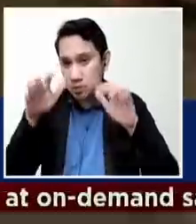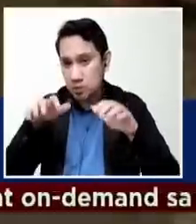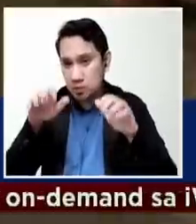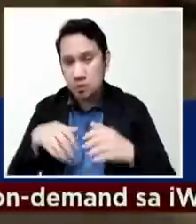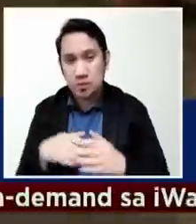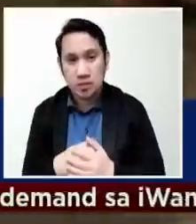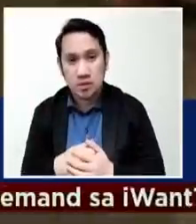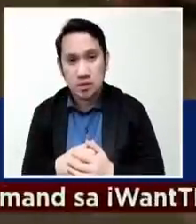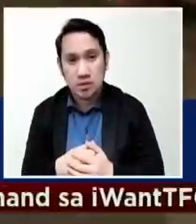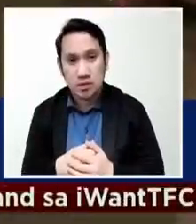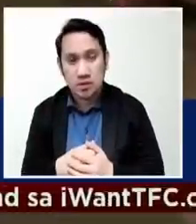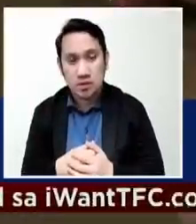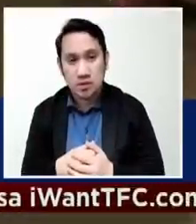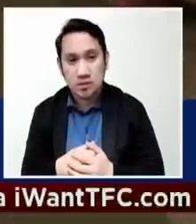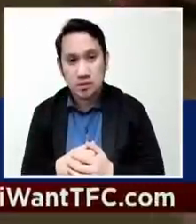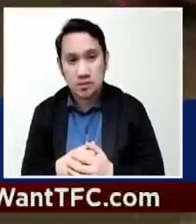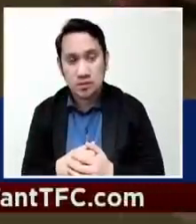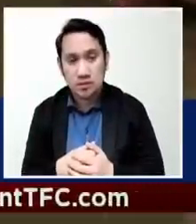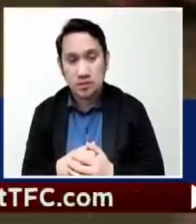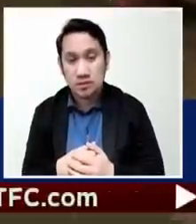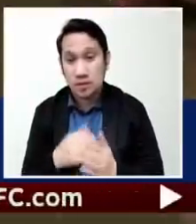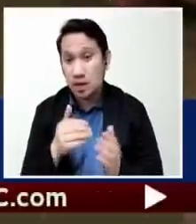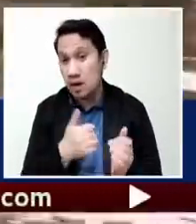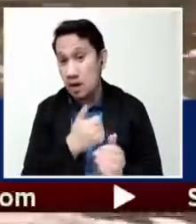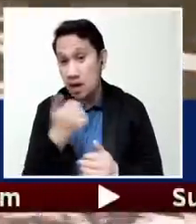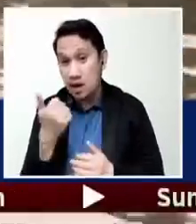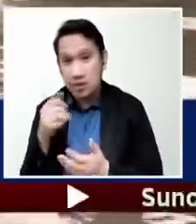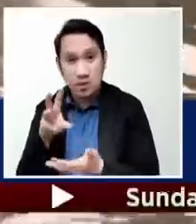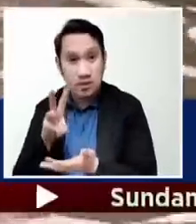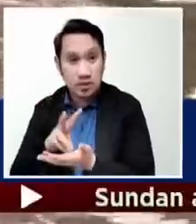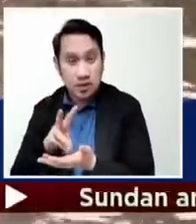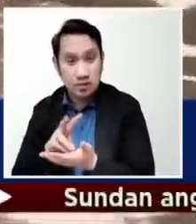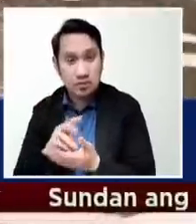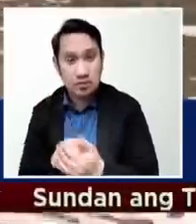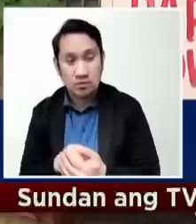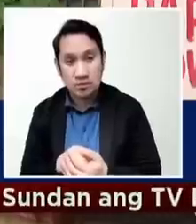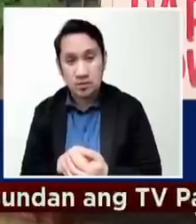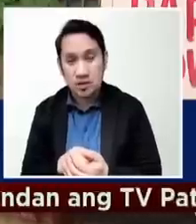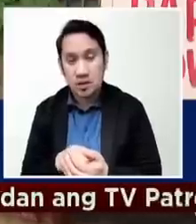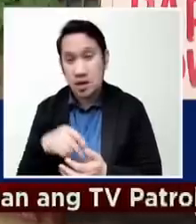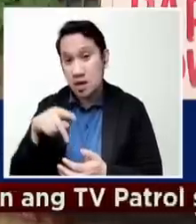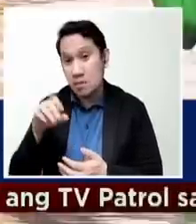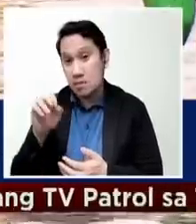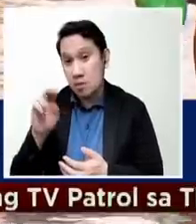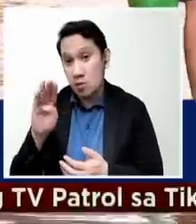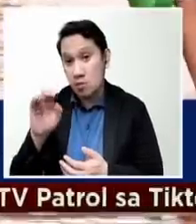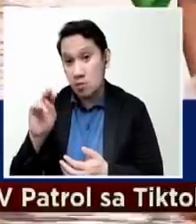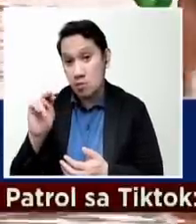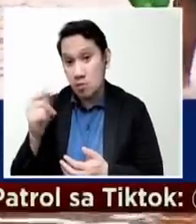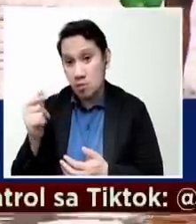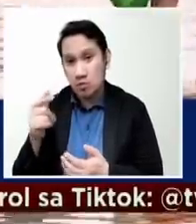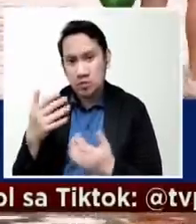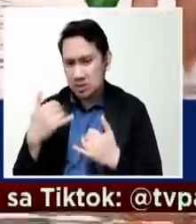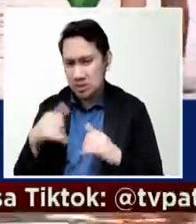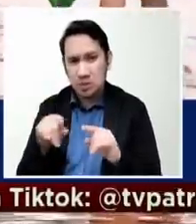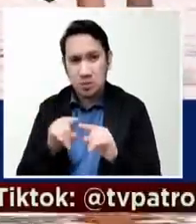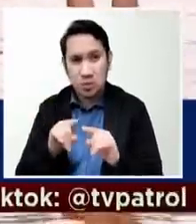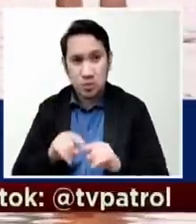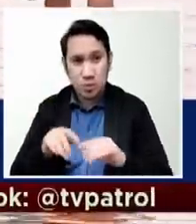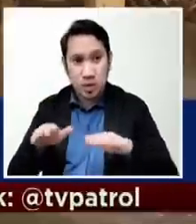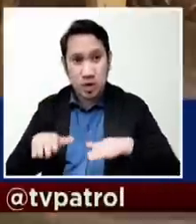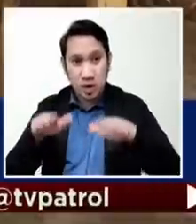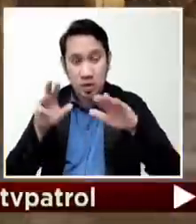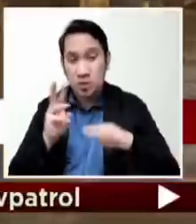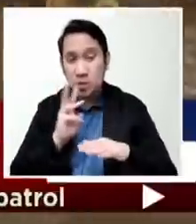Habagat. Sa katabing bayan ng Paumbong, mataas pa rin ang tubig maging sa poblasyon. Ayon sa munisipyo,